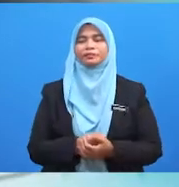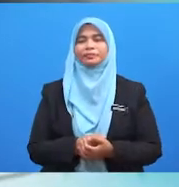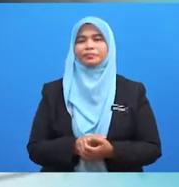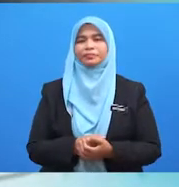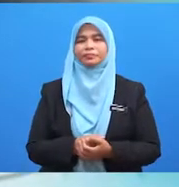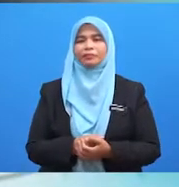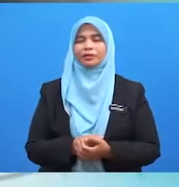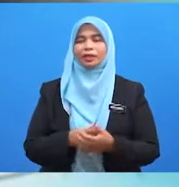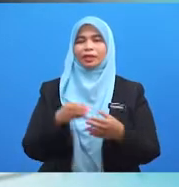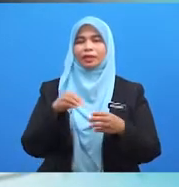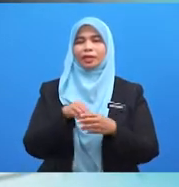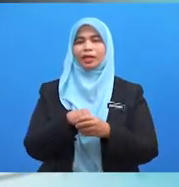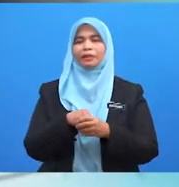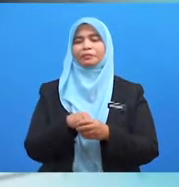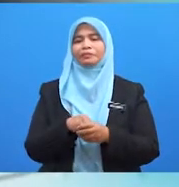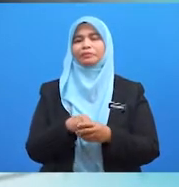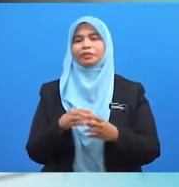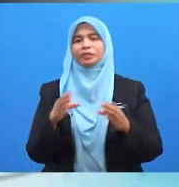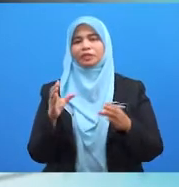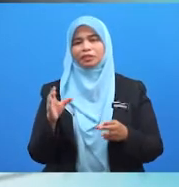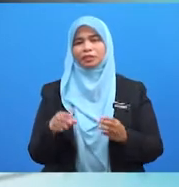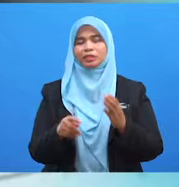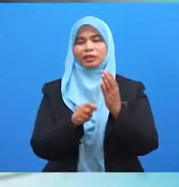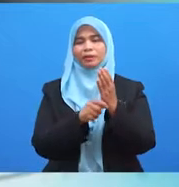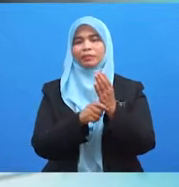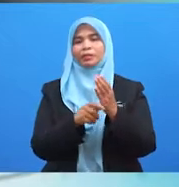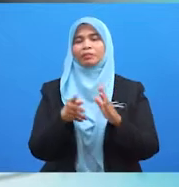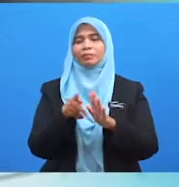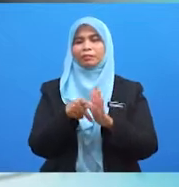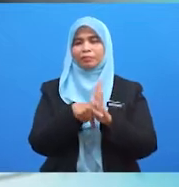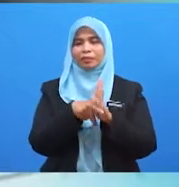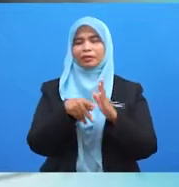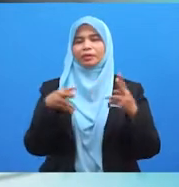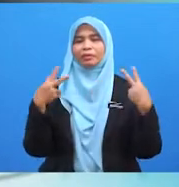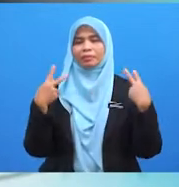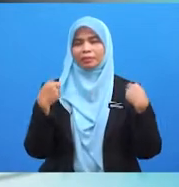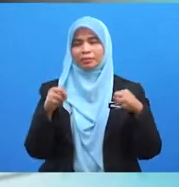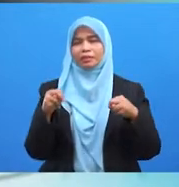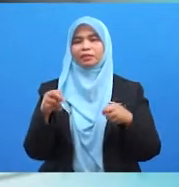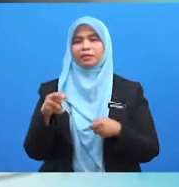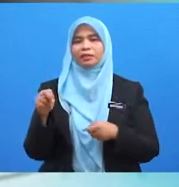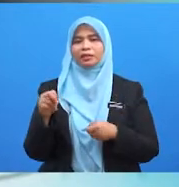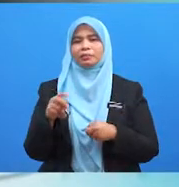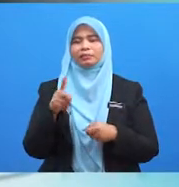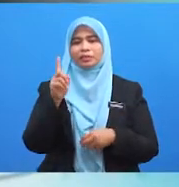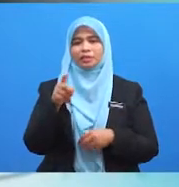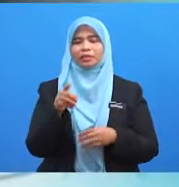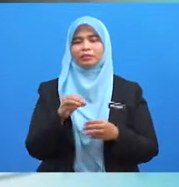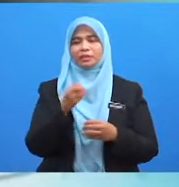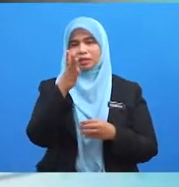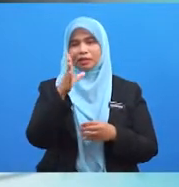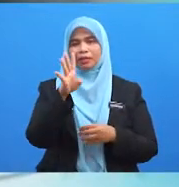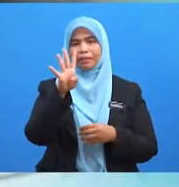pemasaran. Di dalam campuran pemasaran, usahawan perlu menghuraikan 4P